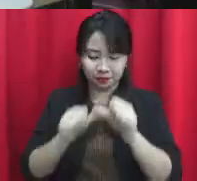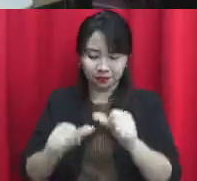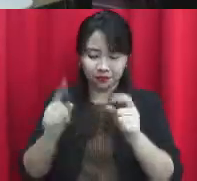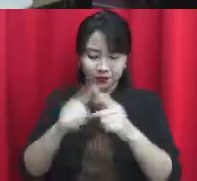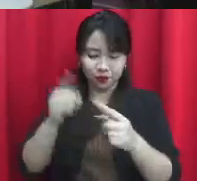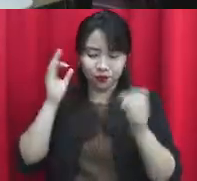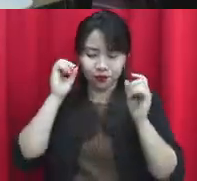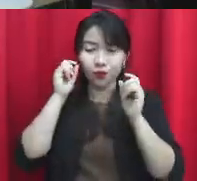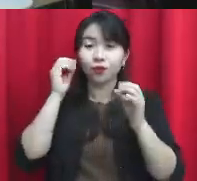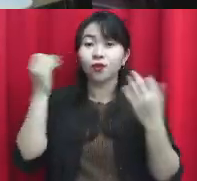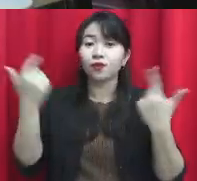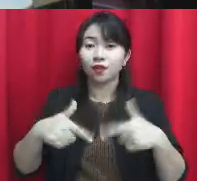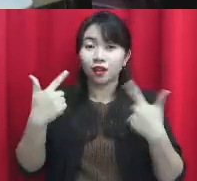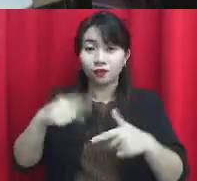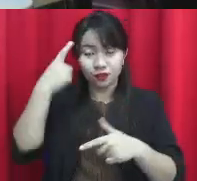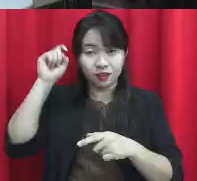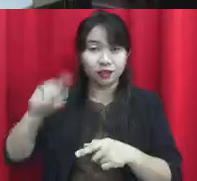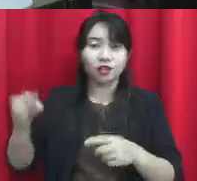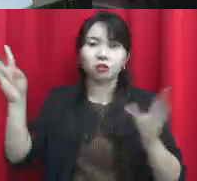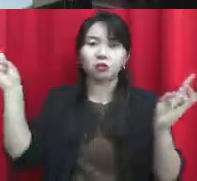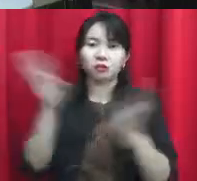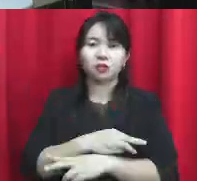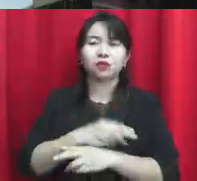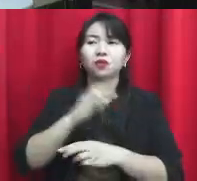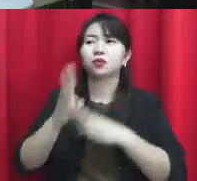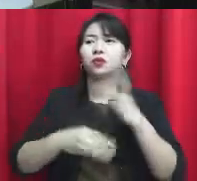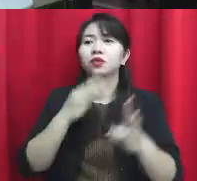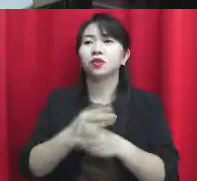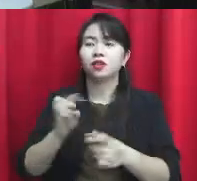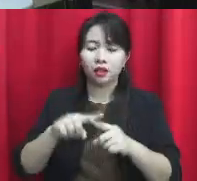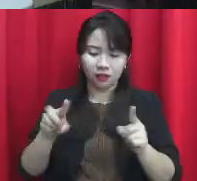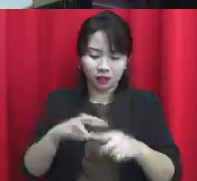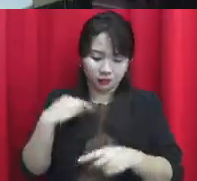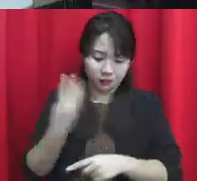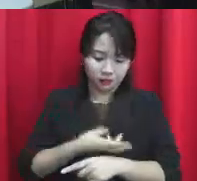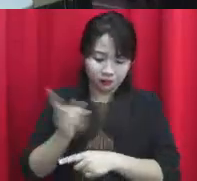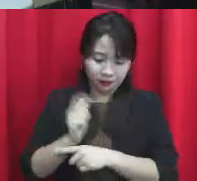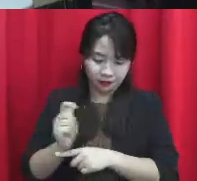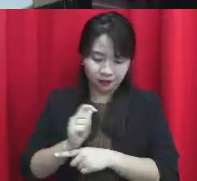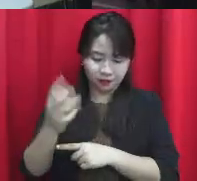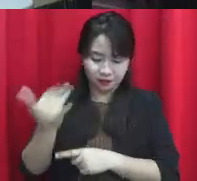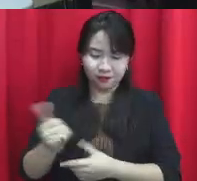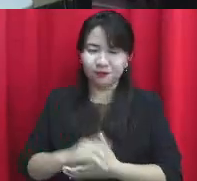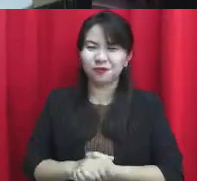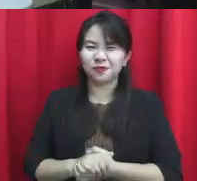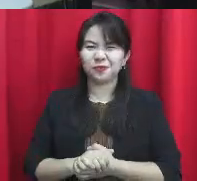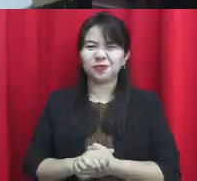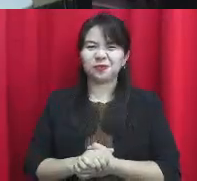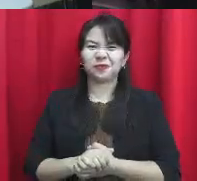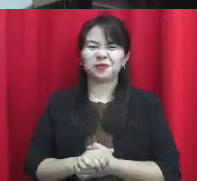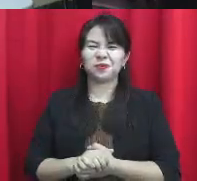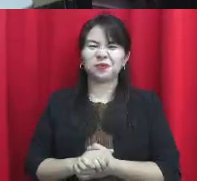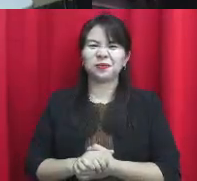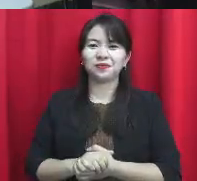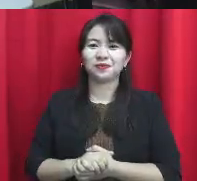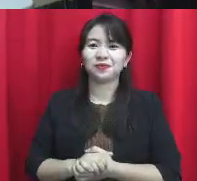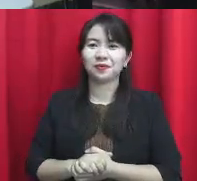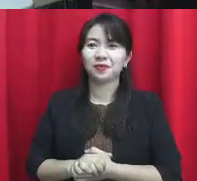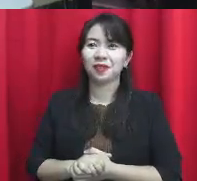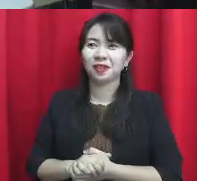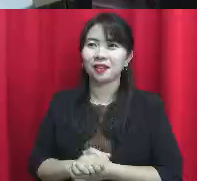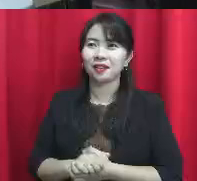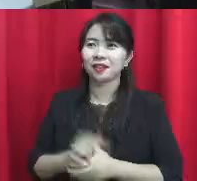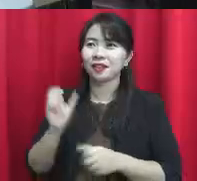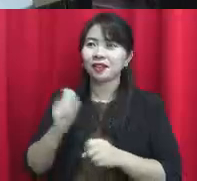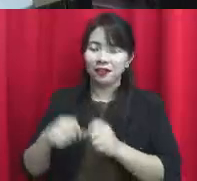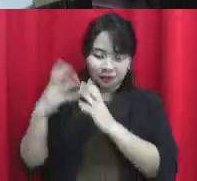fight in this present Wicked World as they are trained in military and theology All right Ay hope mga kapatid ay